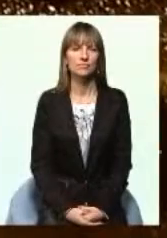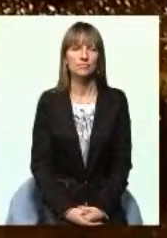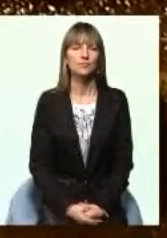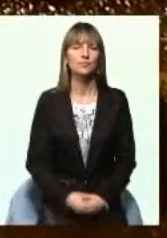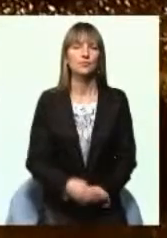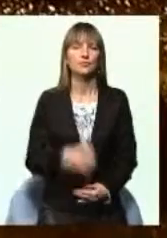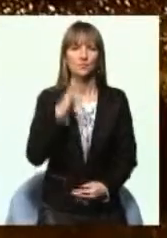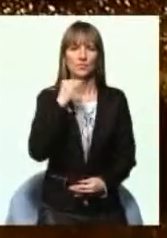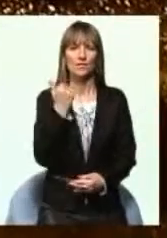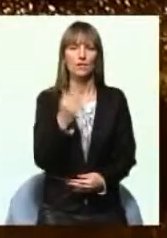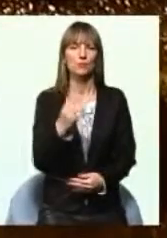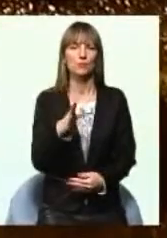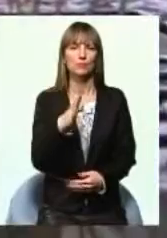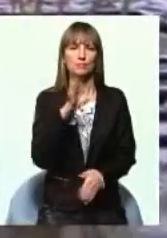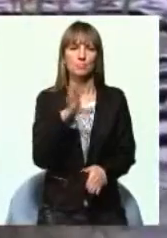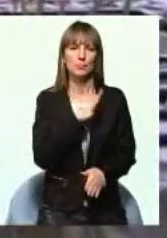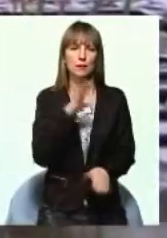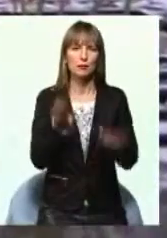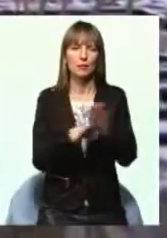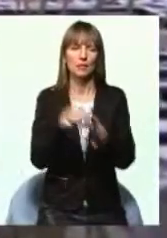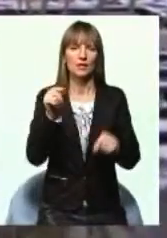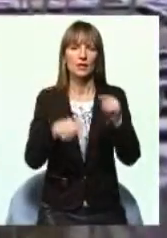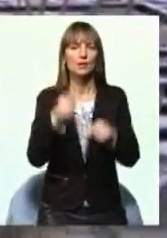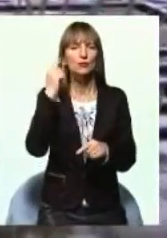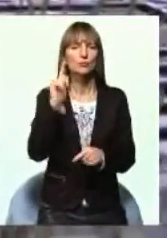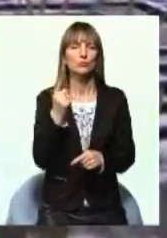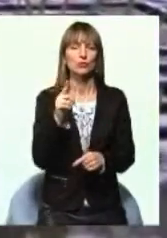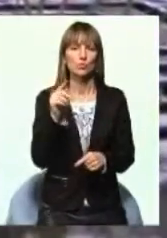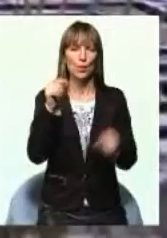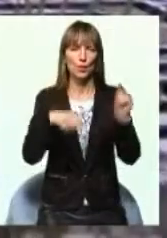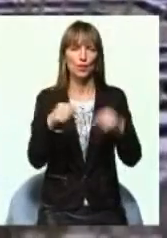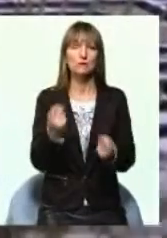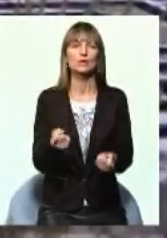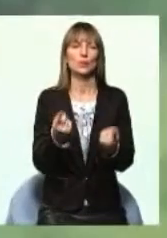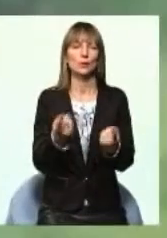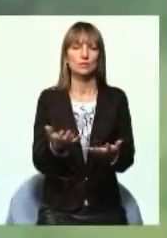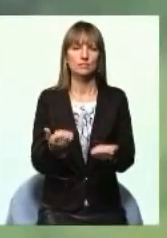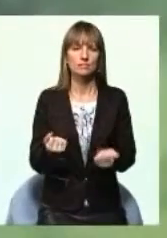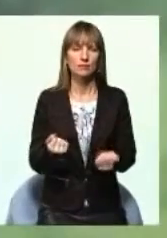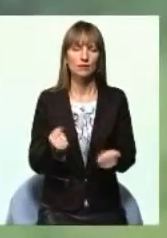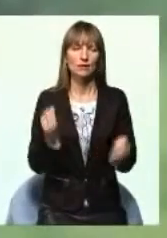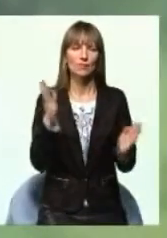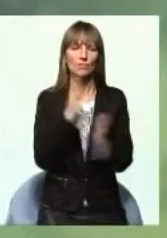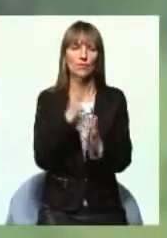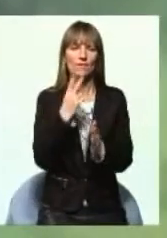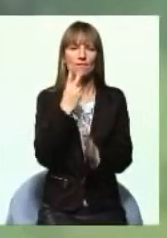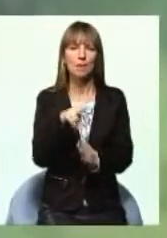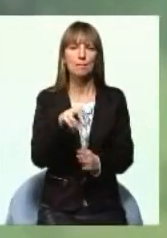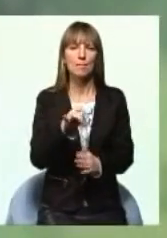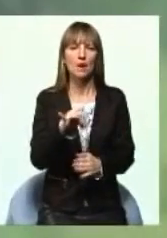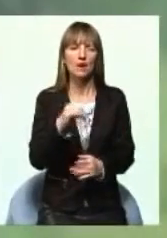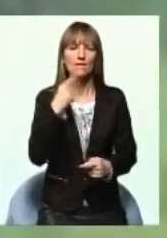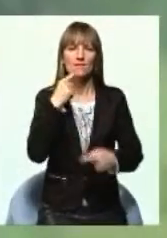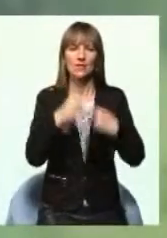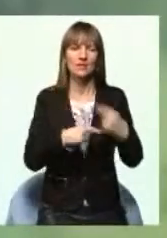Чи доводилось вам потрапляти під дощ? А чи замислювались ви, чому падає дощ і звідки він береться? У повітрі у вигляді пари